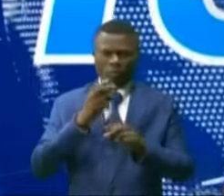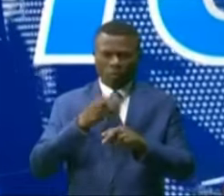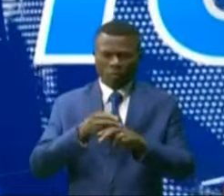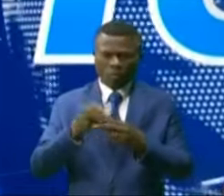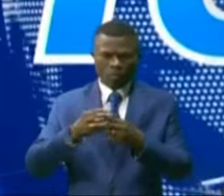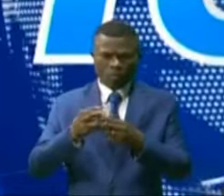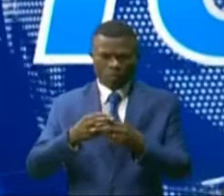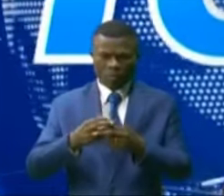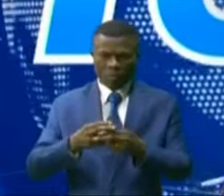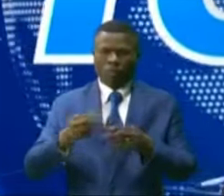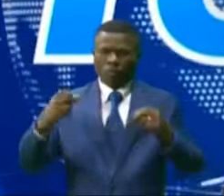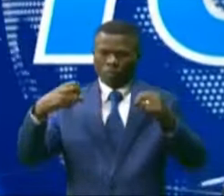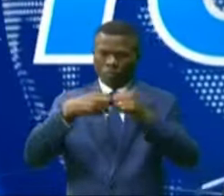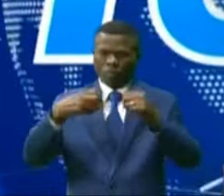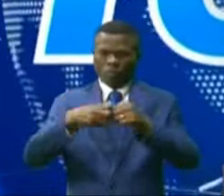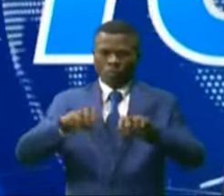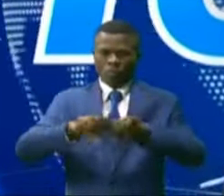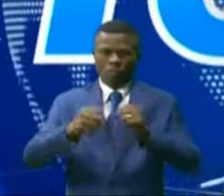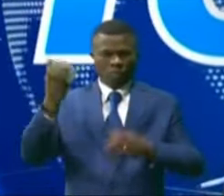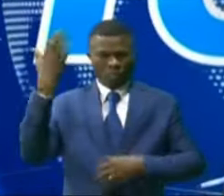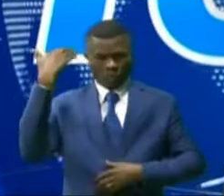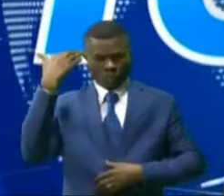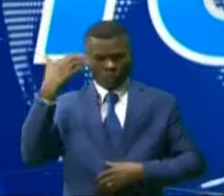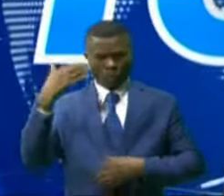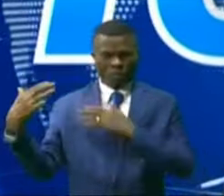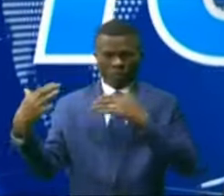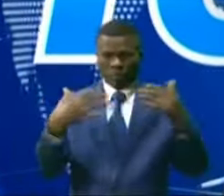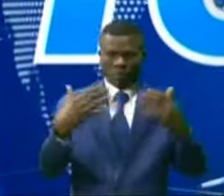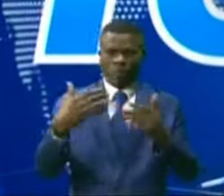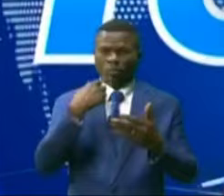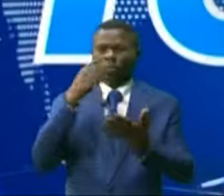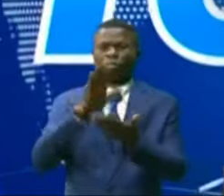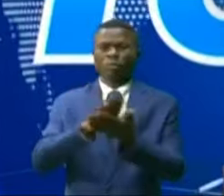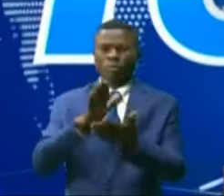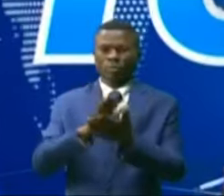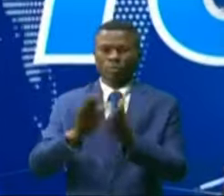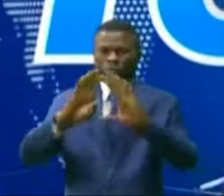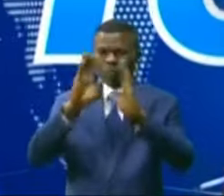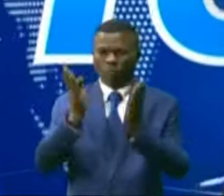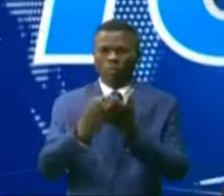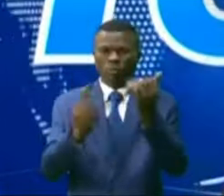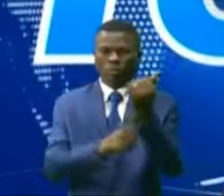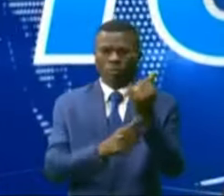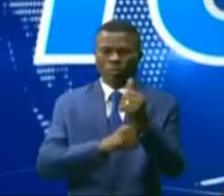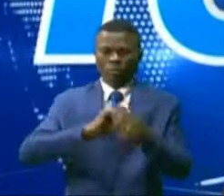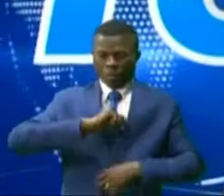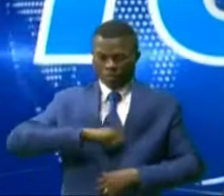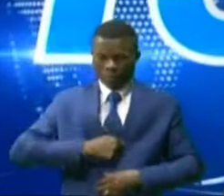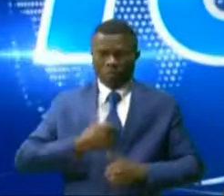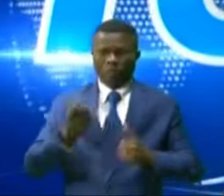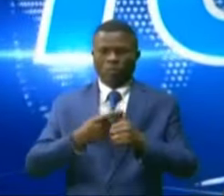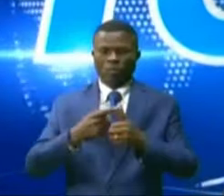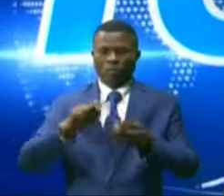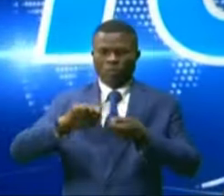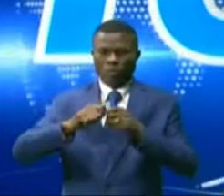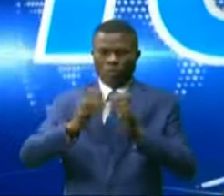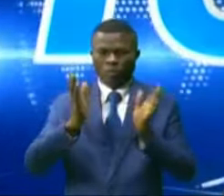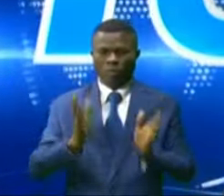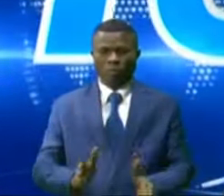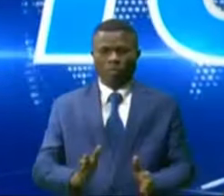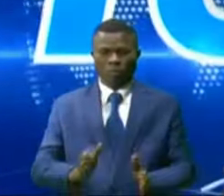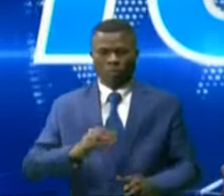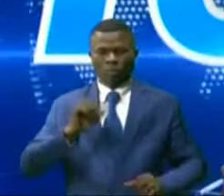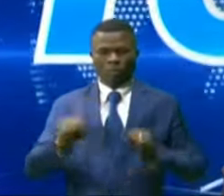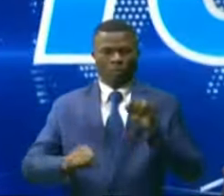l'une des deux lignes endommagées lors des affrontements et remercie sa clientèle pour sa patience, surtout les techniciens qui n'ont pas